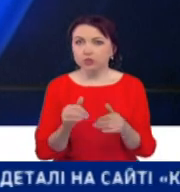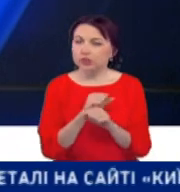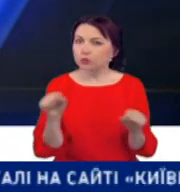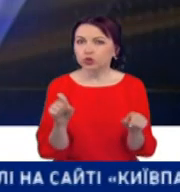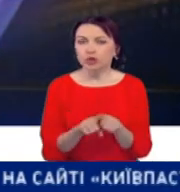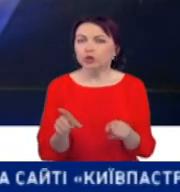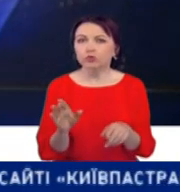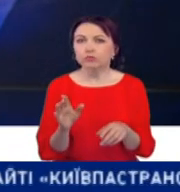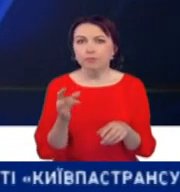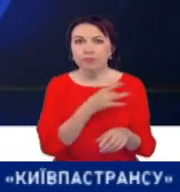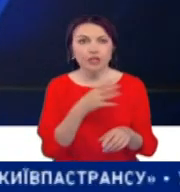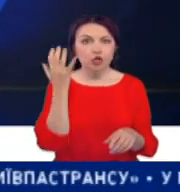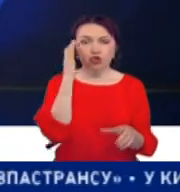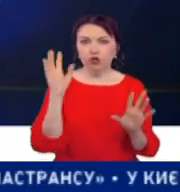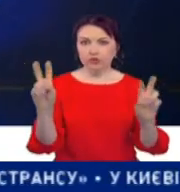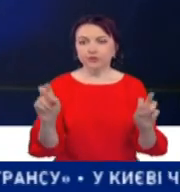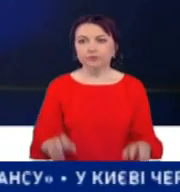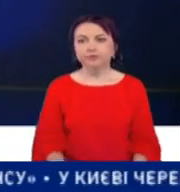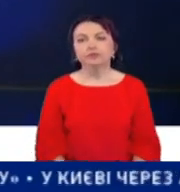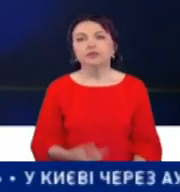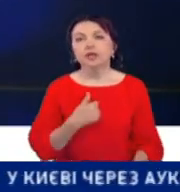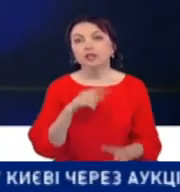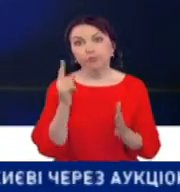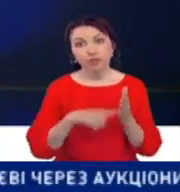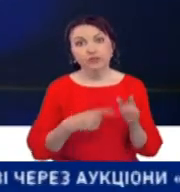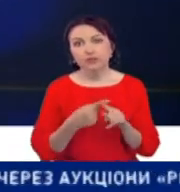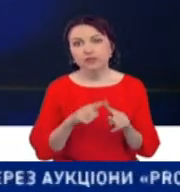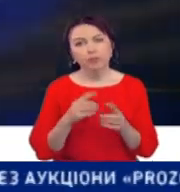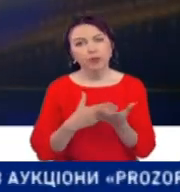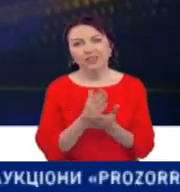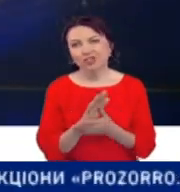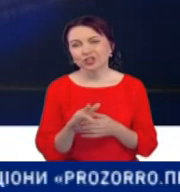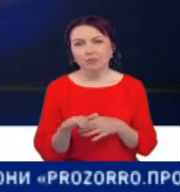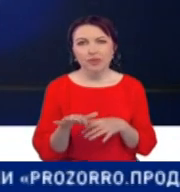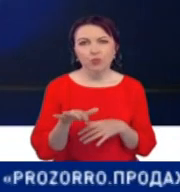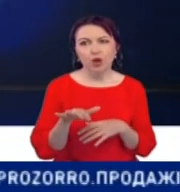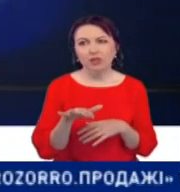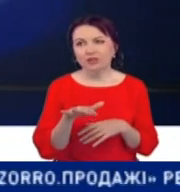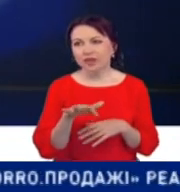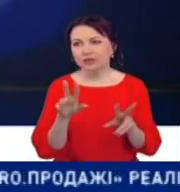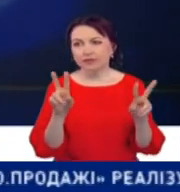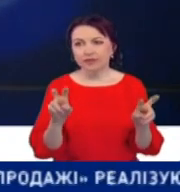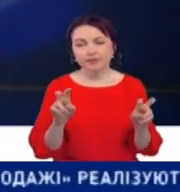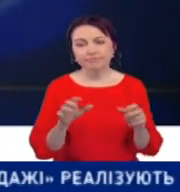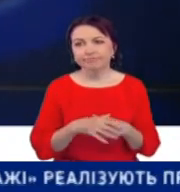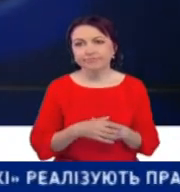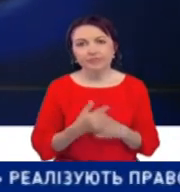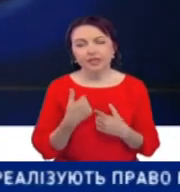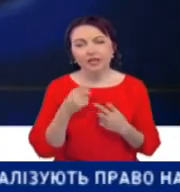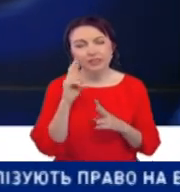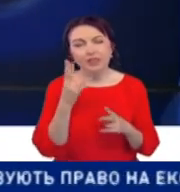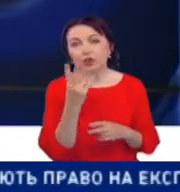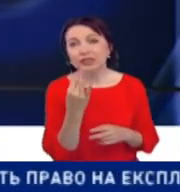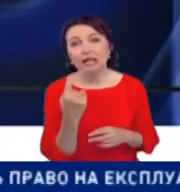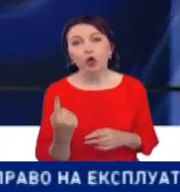так тільки біле і чорне. Прошу вас. Я впевнений, що це політична маніпуляція, маніпуляція думки людей. Я не знаю жодної людини, яка